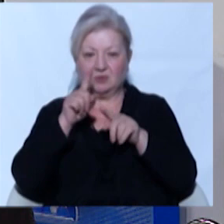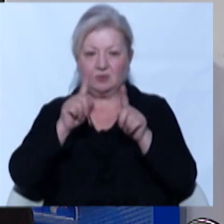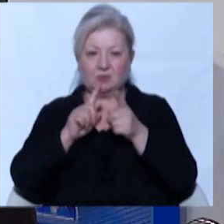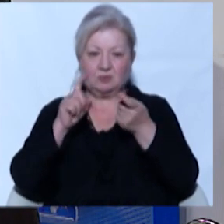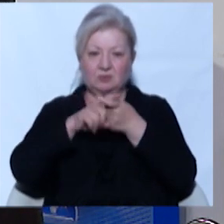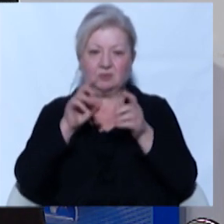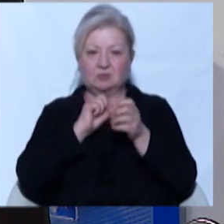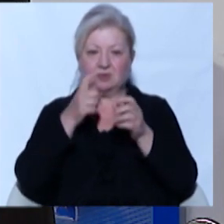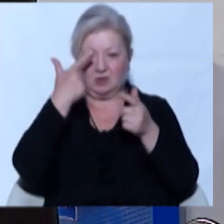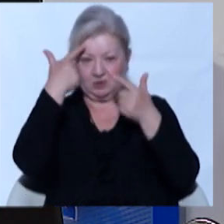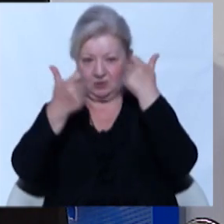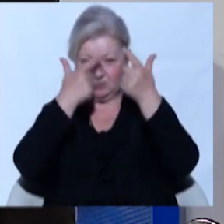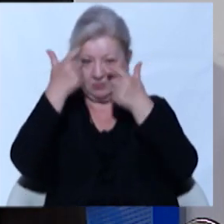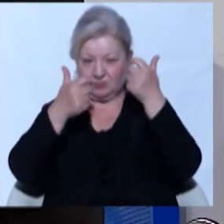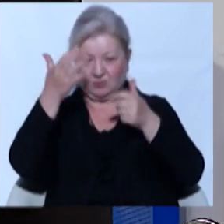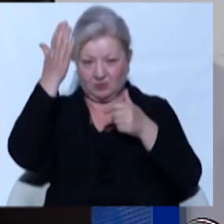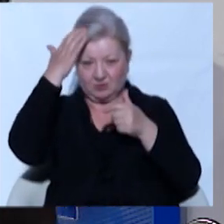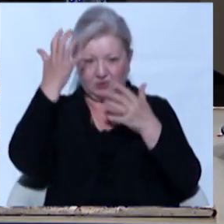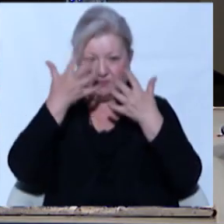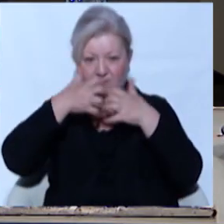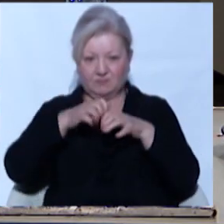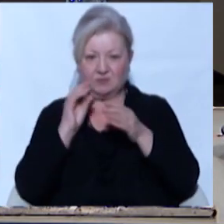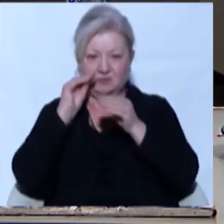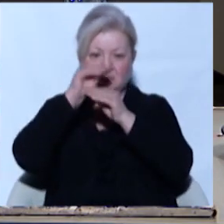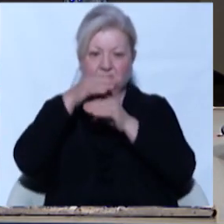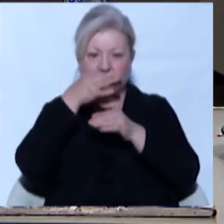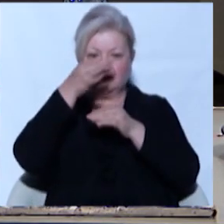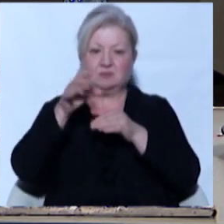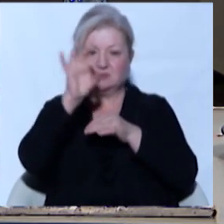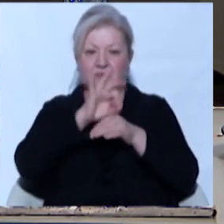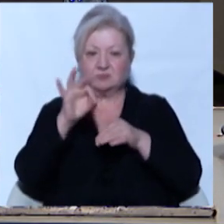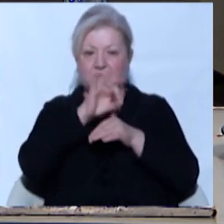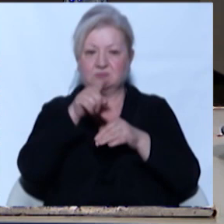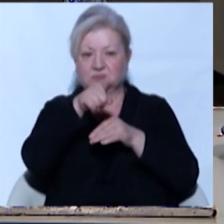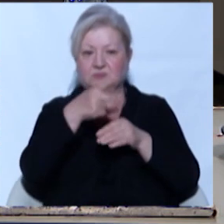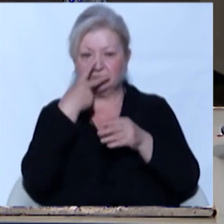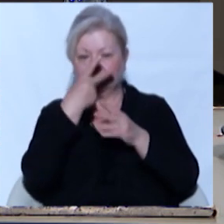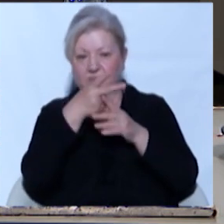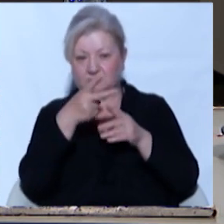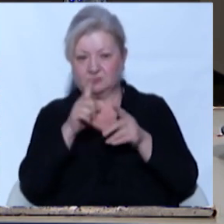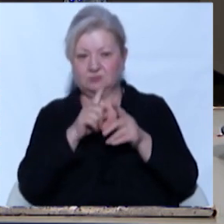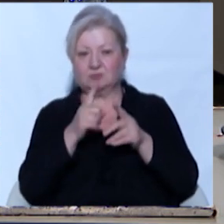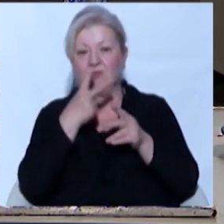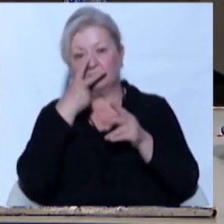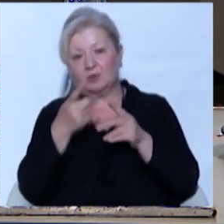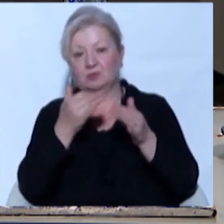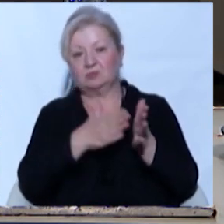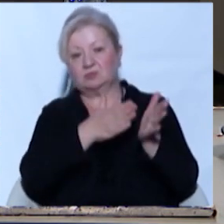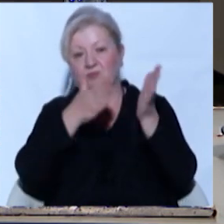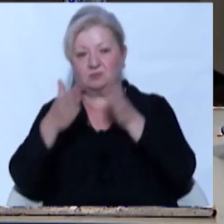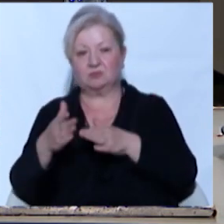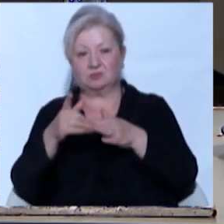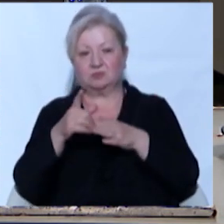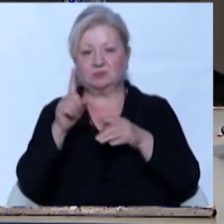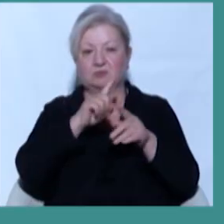ტვინს გამოსახულების შესახებ. მოდით აბა გადავაადგილოთ ეხლა ობიექტი და